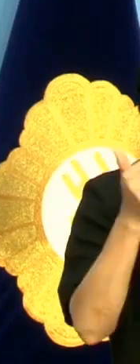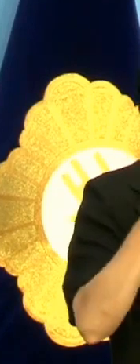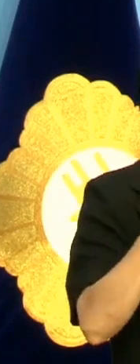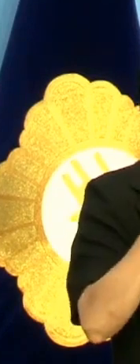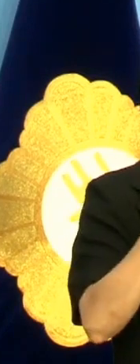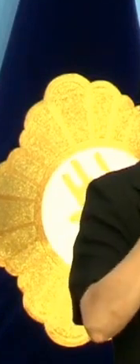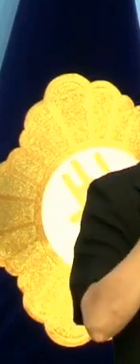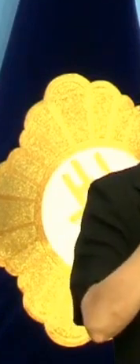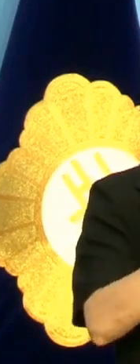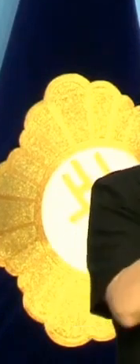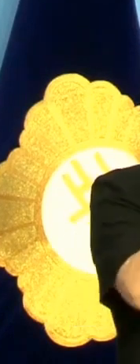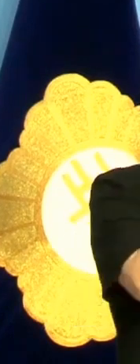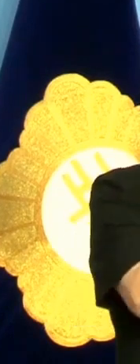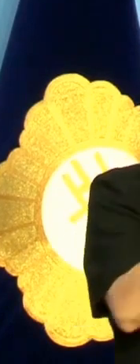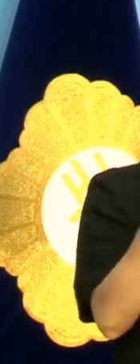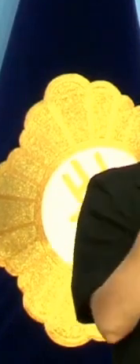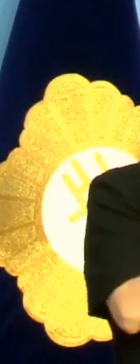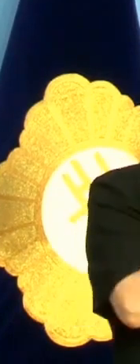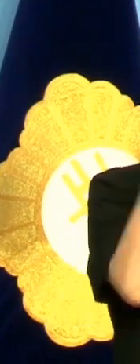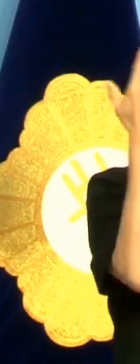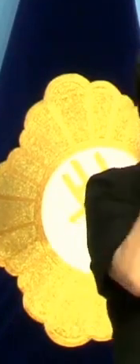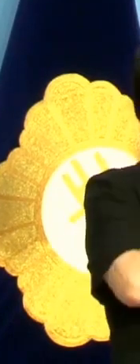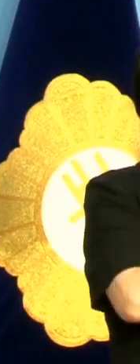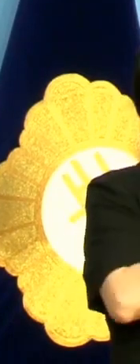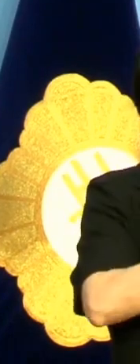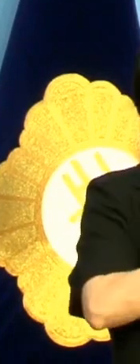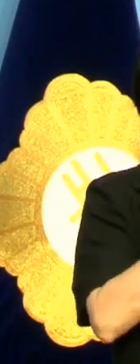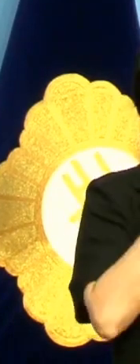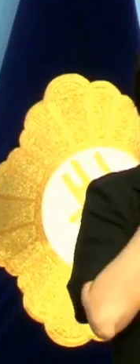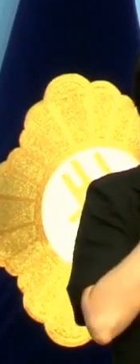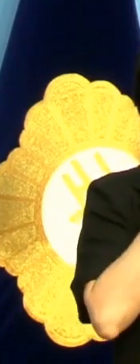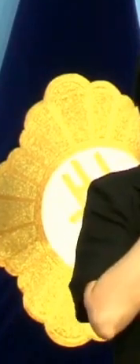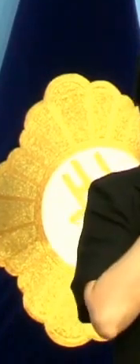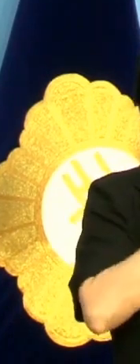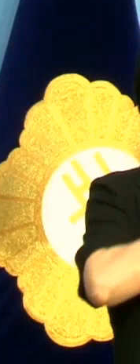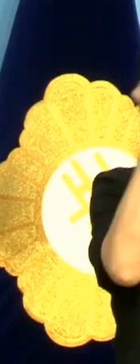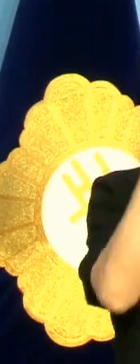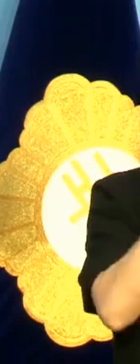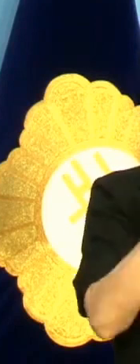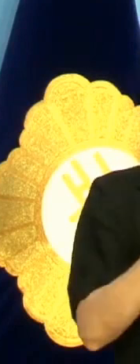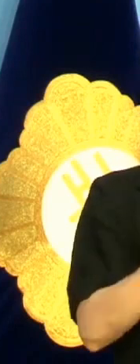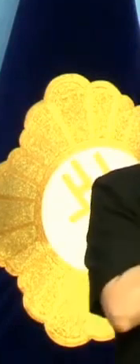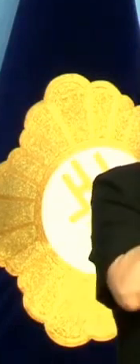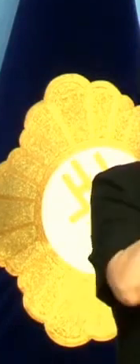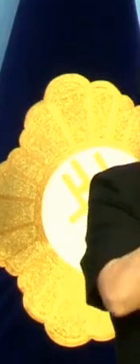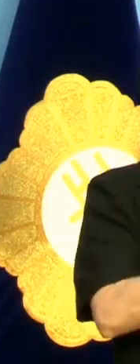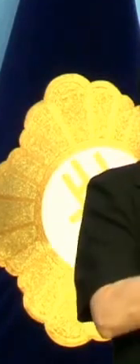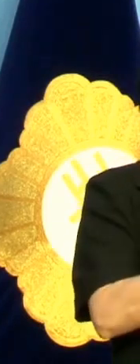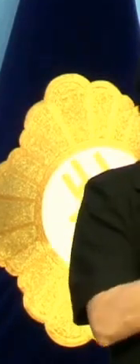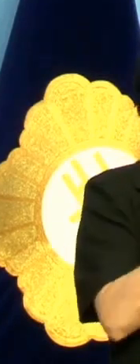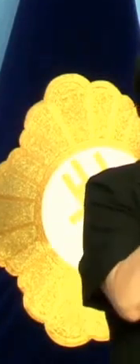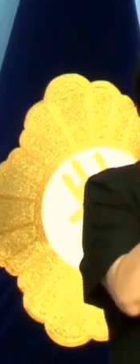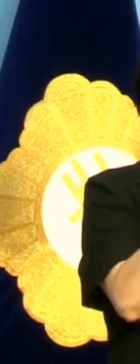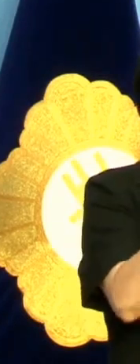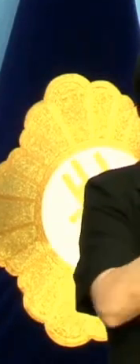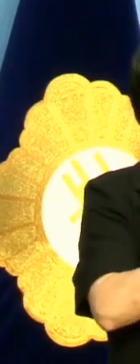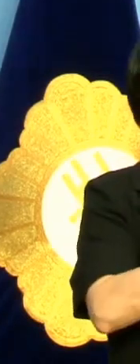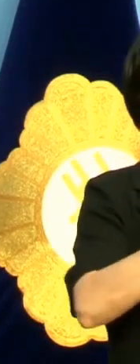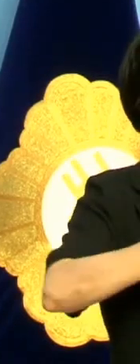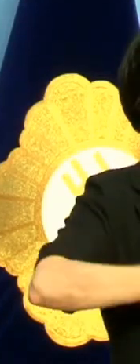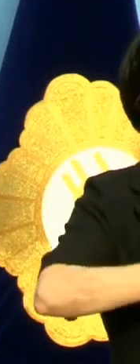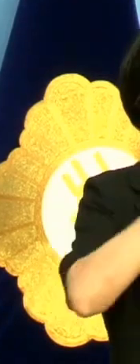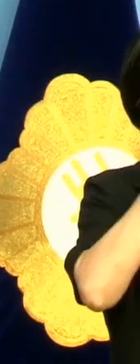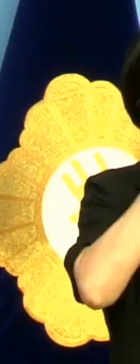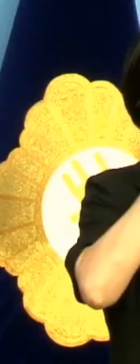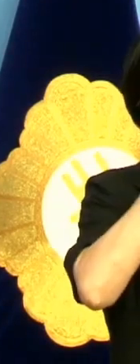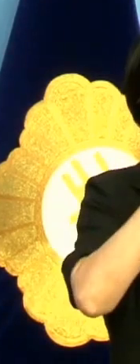재산 변화를 투명하게 공개할 수 있도록 당선자 들의 후보자 시절 재산도 공개해야 한다는